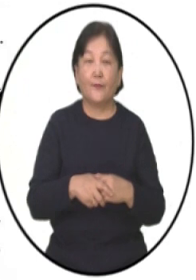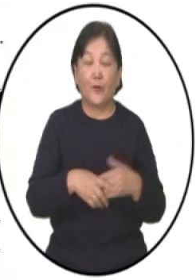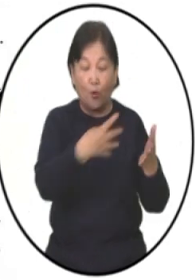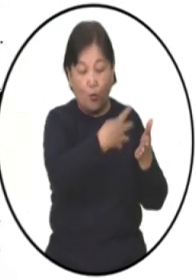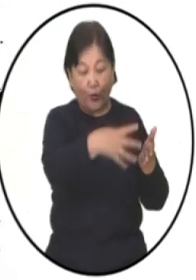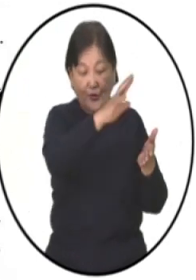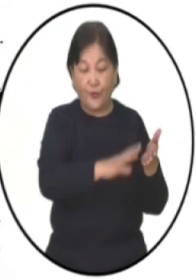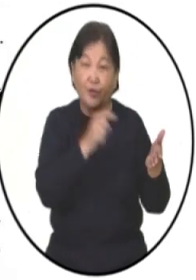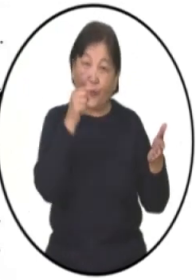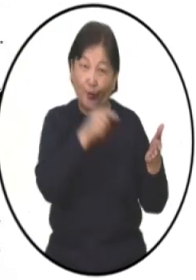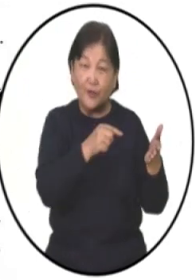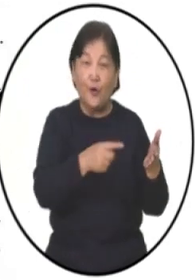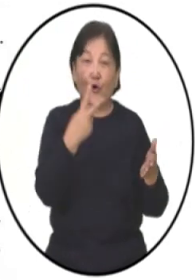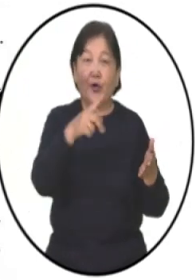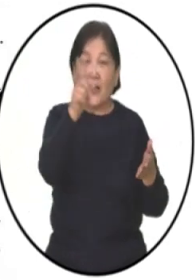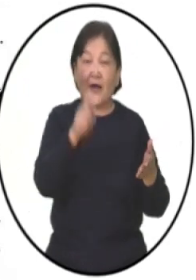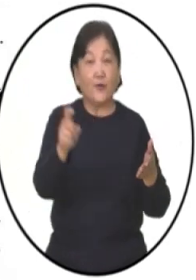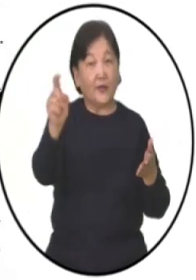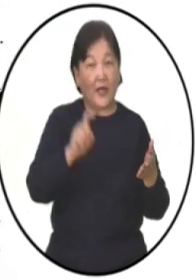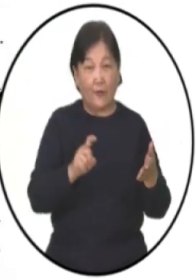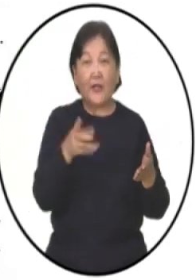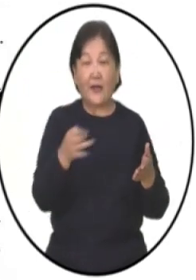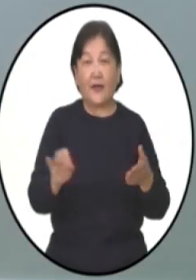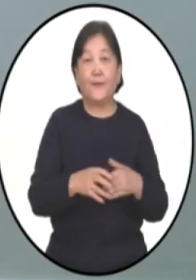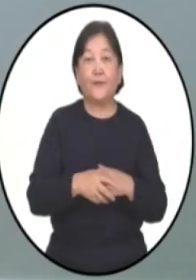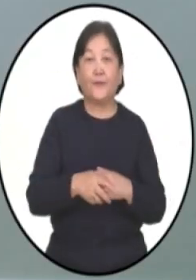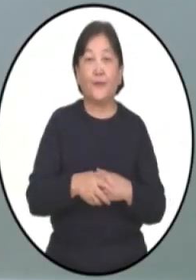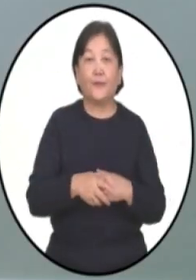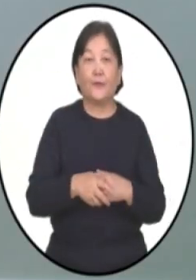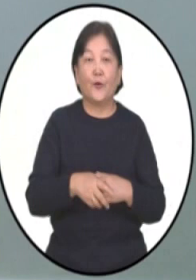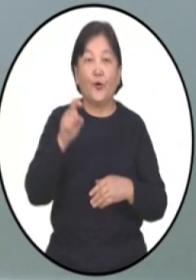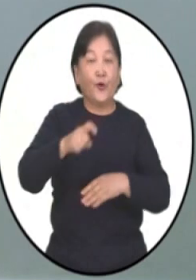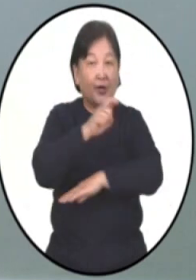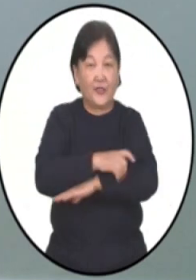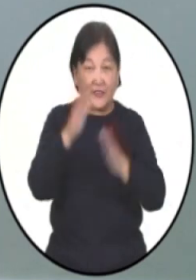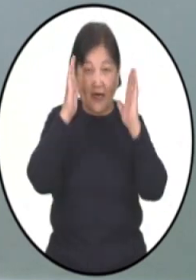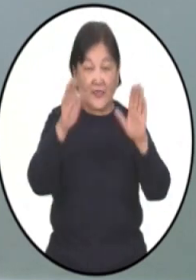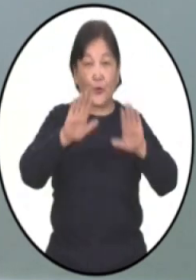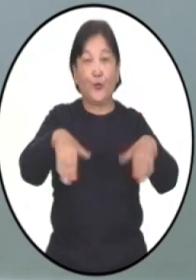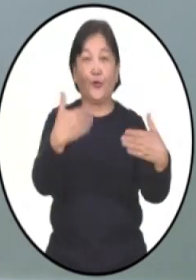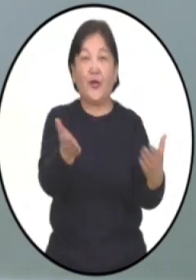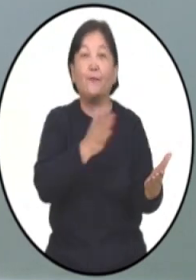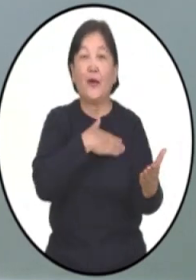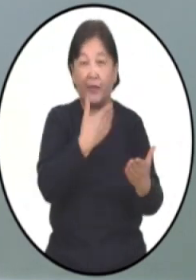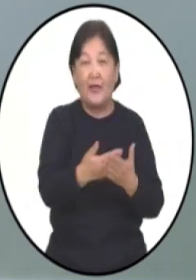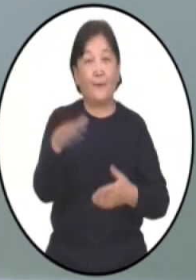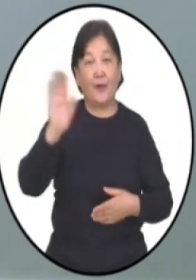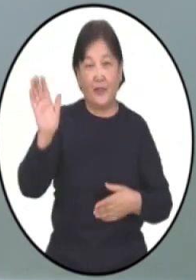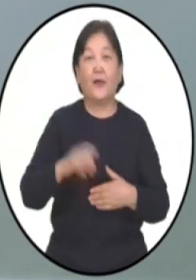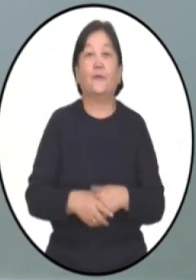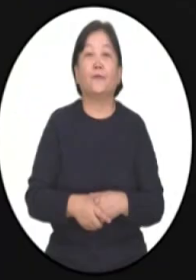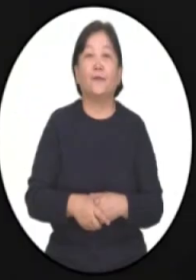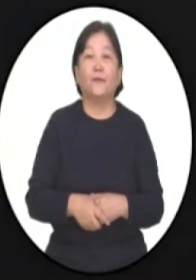хүснэгтийг бөглөөд энэ хоёр асуултанд хариулаа хүмүүс ээ. За өнөөдрийн хичээлийг анхааран сууж утсан та бүхэнд баярлалаа. Баярлалаа.